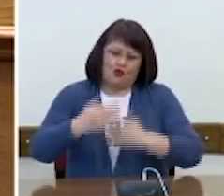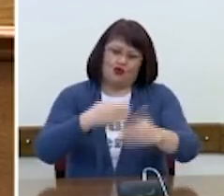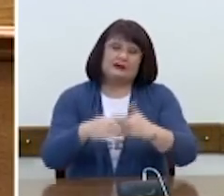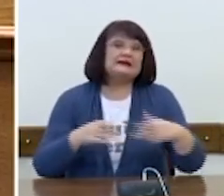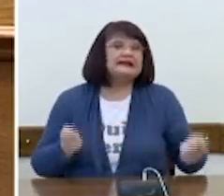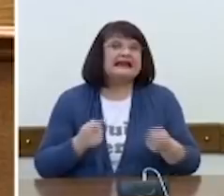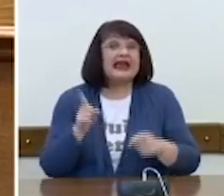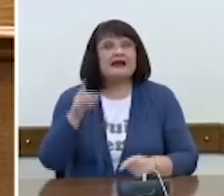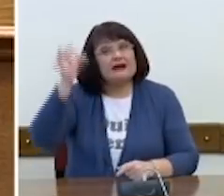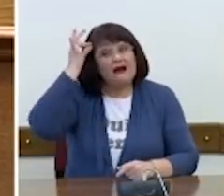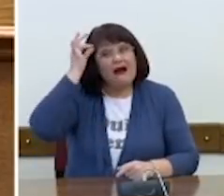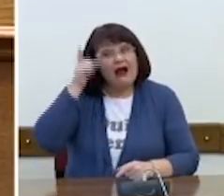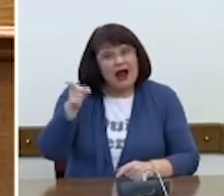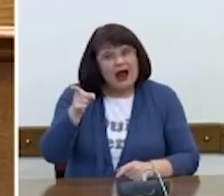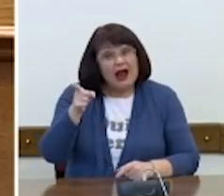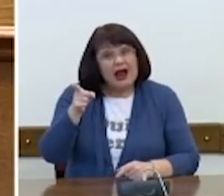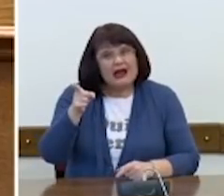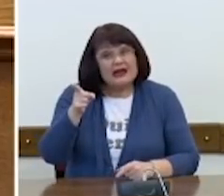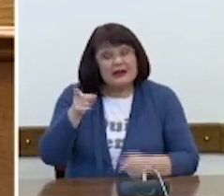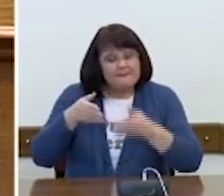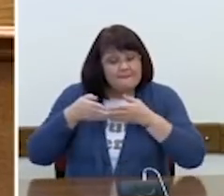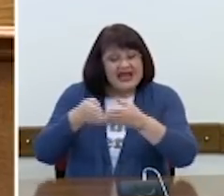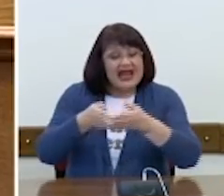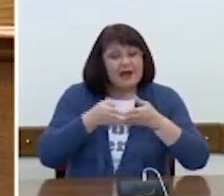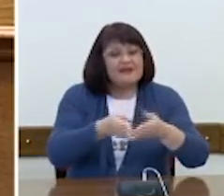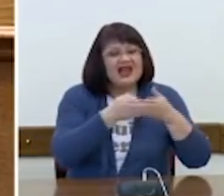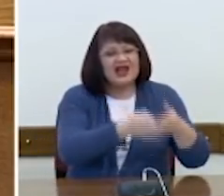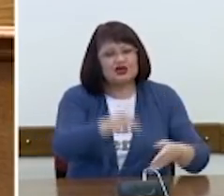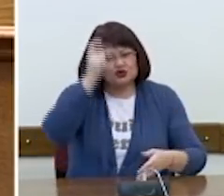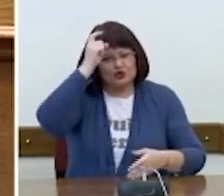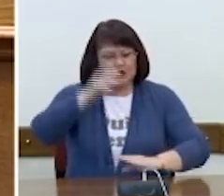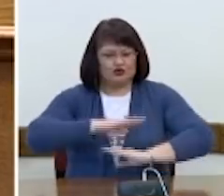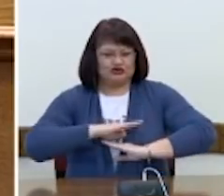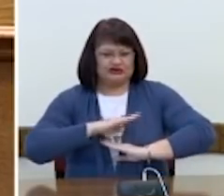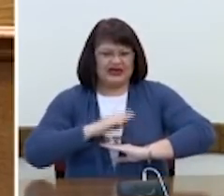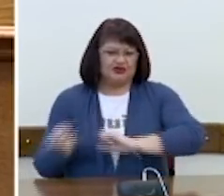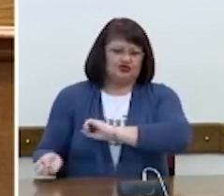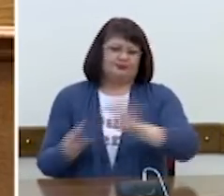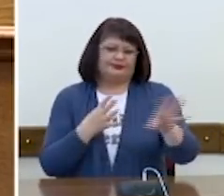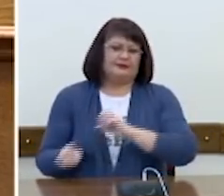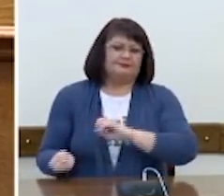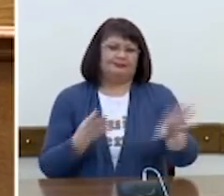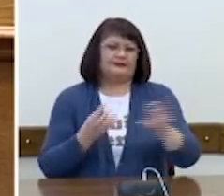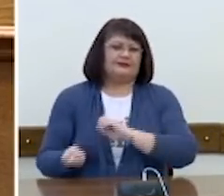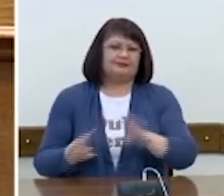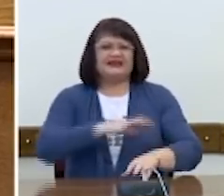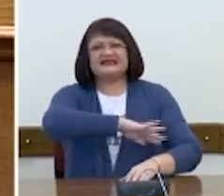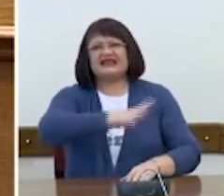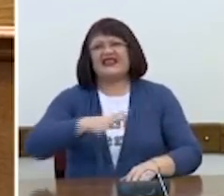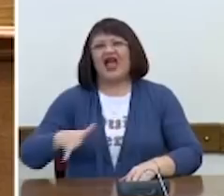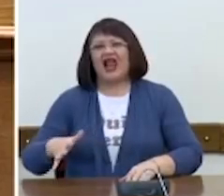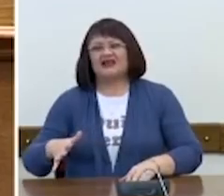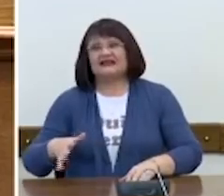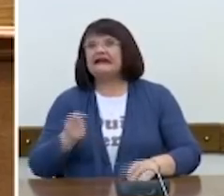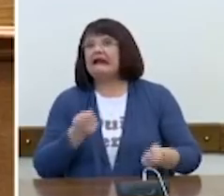οι Γάλλοι και τα γαλλικά πλοία όταν ο τουρκικός στρατός πέταγε τους πρόσφυγες, τους Έλληνες μικρασιάτες στη